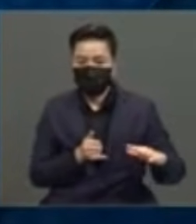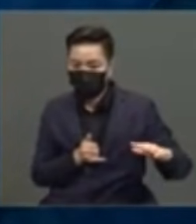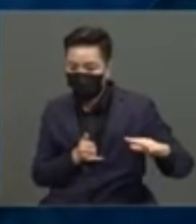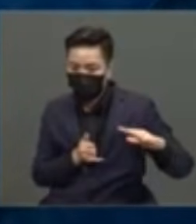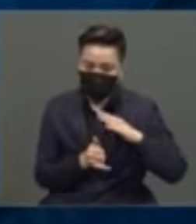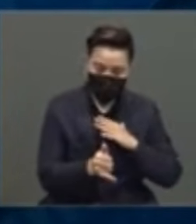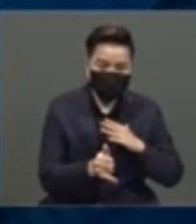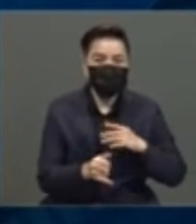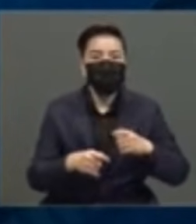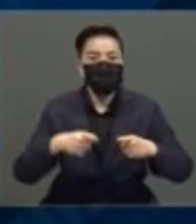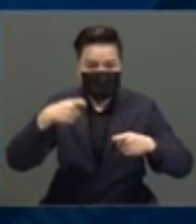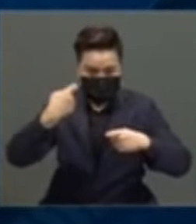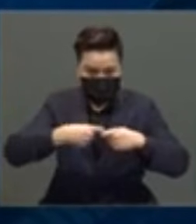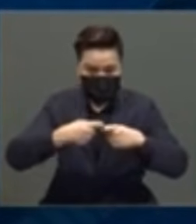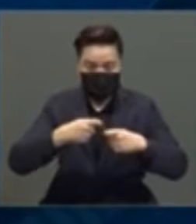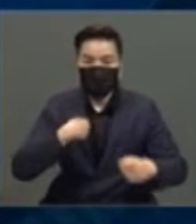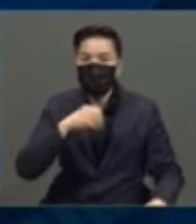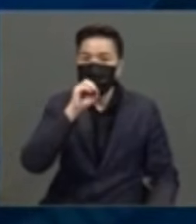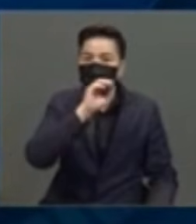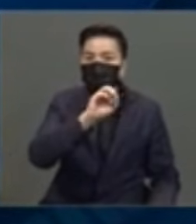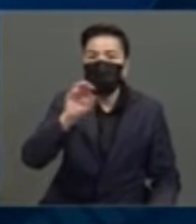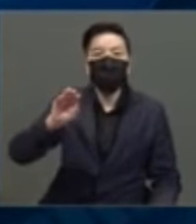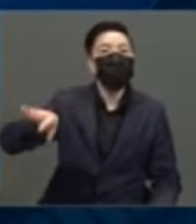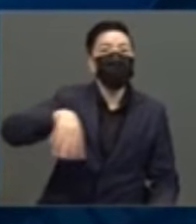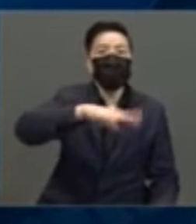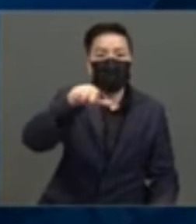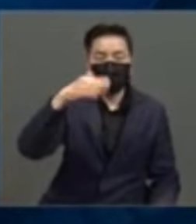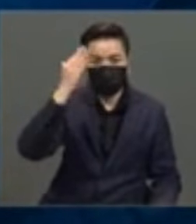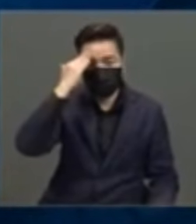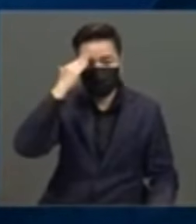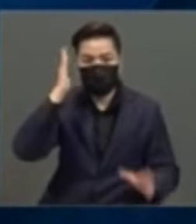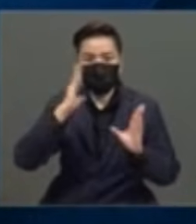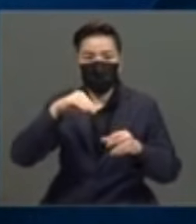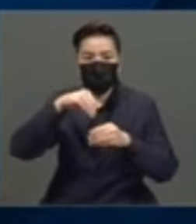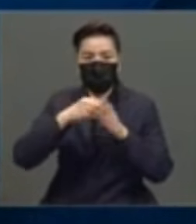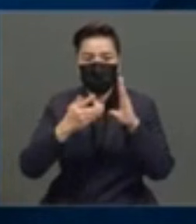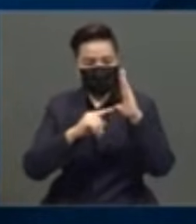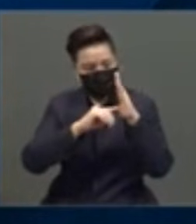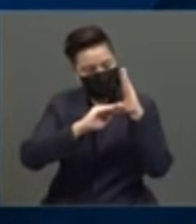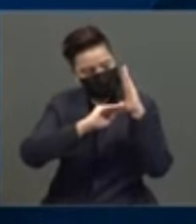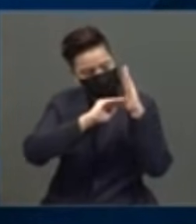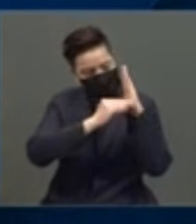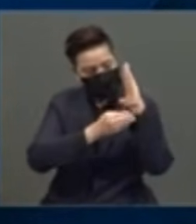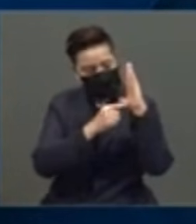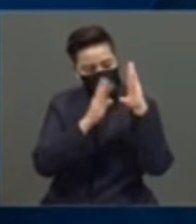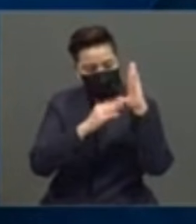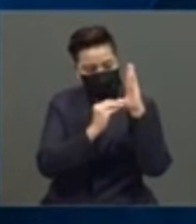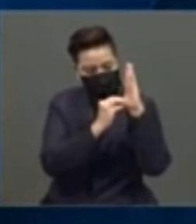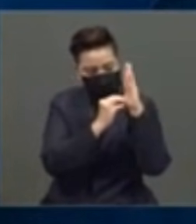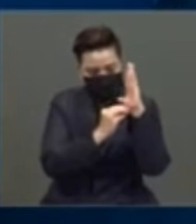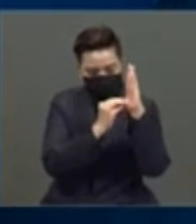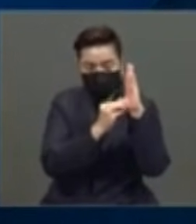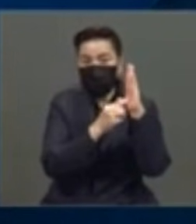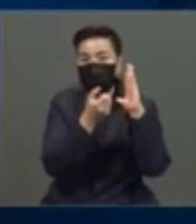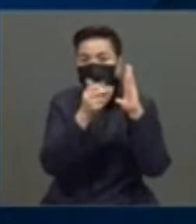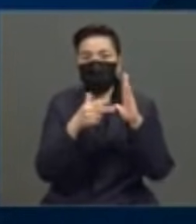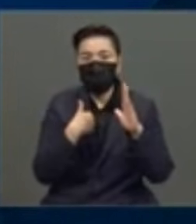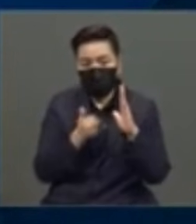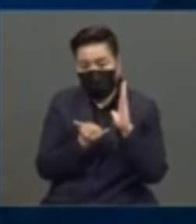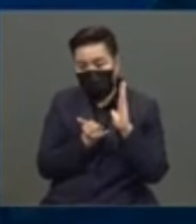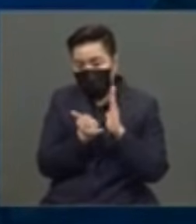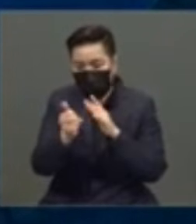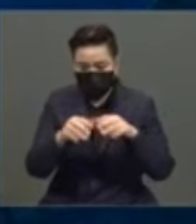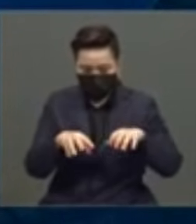ในการเดินทางขอกลับเรียนพี่น้องประชาชนที่อยู่ขอบชายแดนคนข้างใน13จังหวัดจะออกไปข้างน